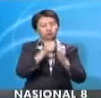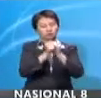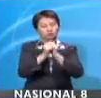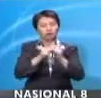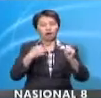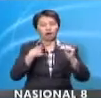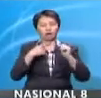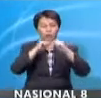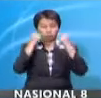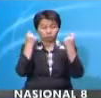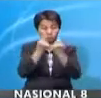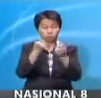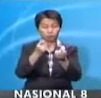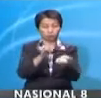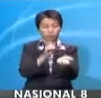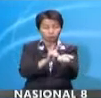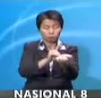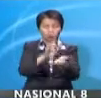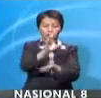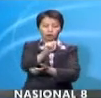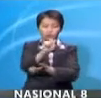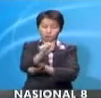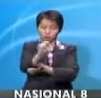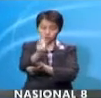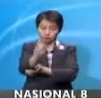tim perubatan ATM,